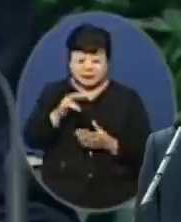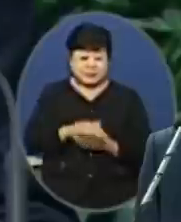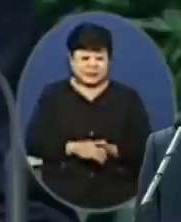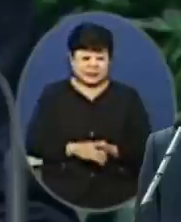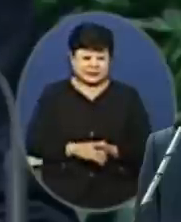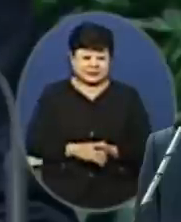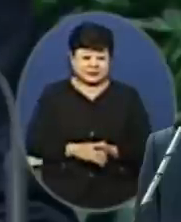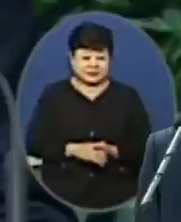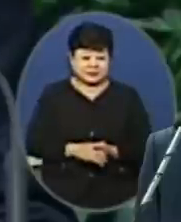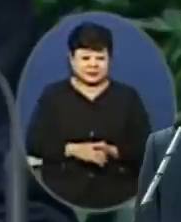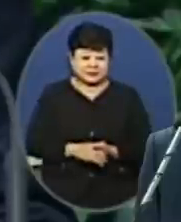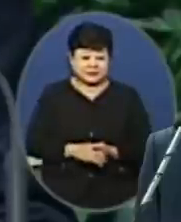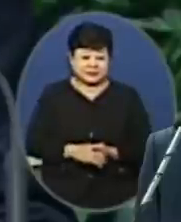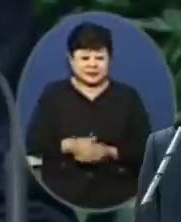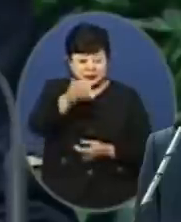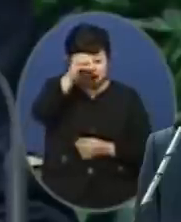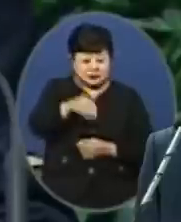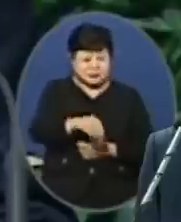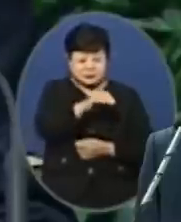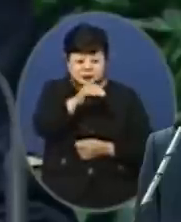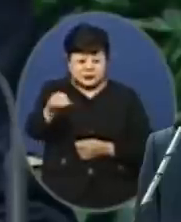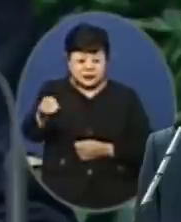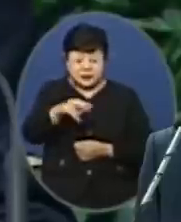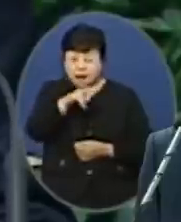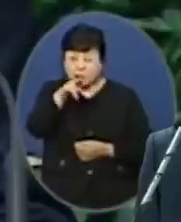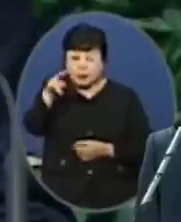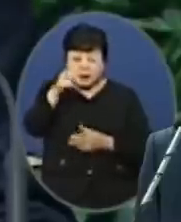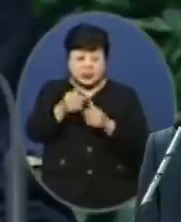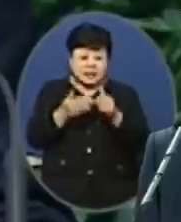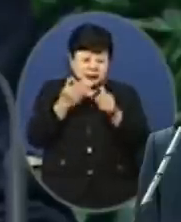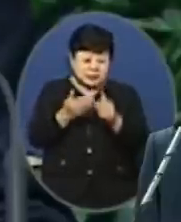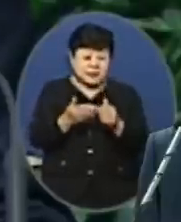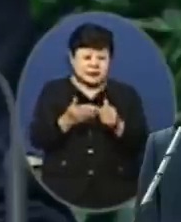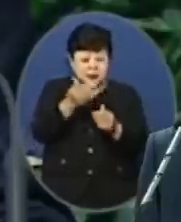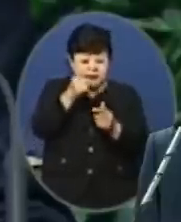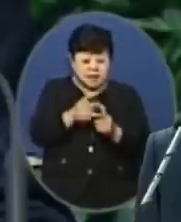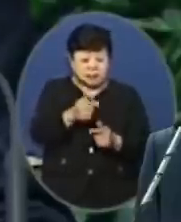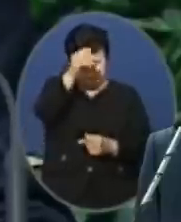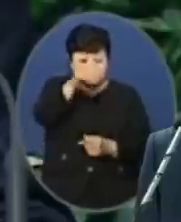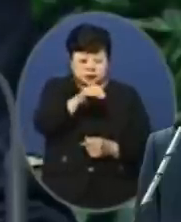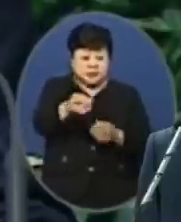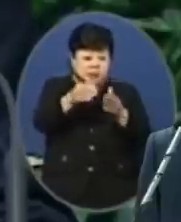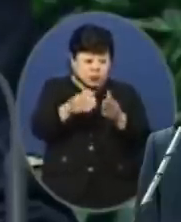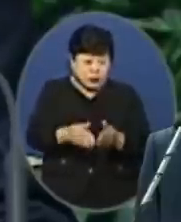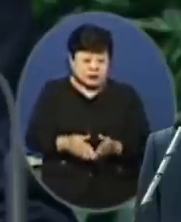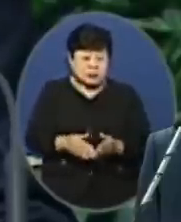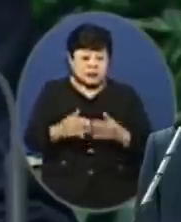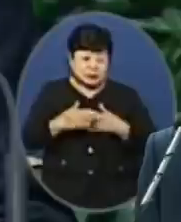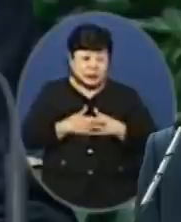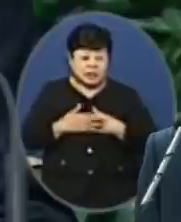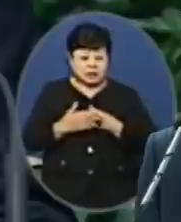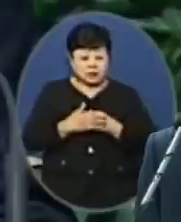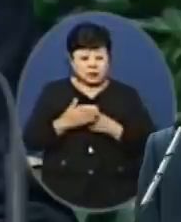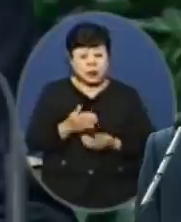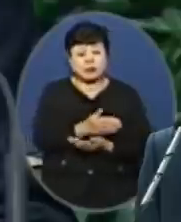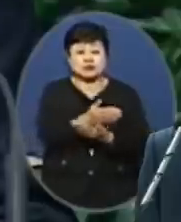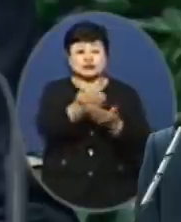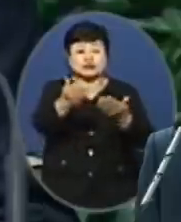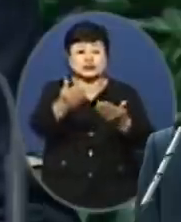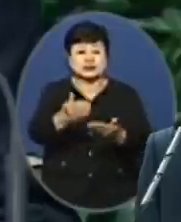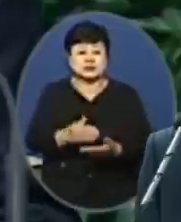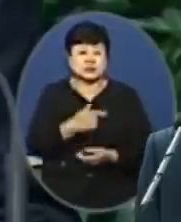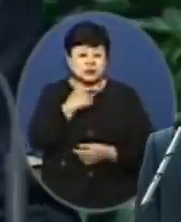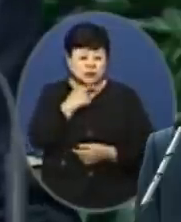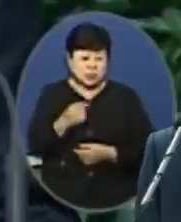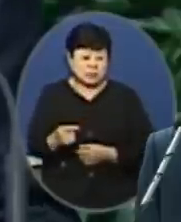것입니다. 갈보리 십자가를 바라보면서 하나님이 예수 십자가를 통해서 나에게 도움을 베풀어 주시기를